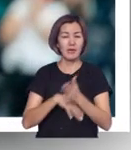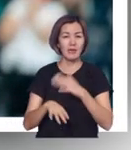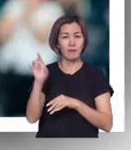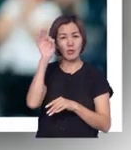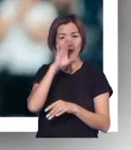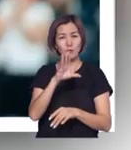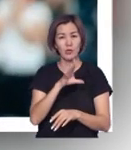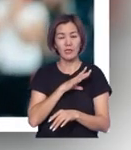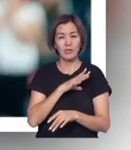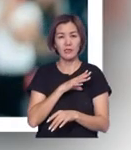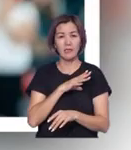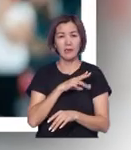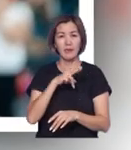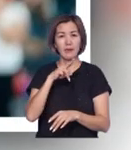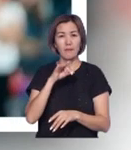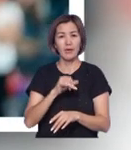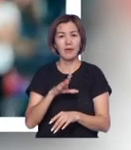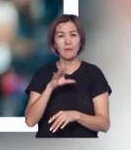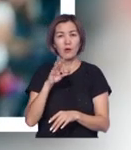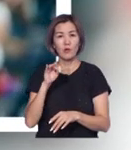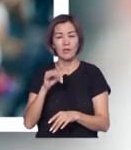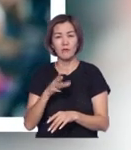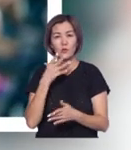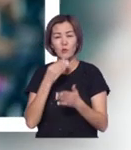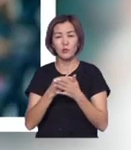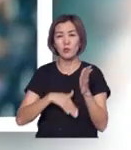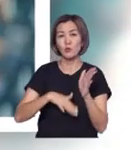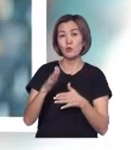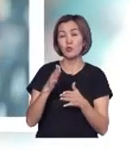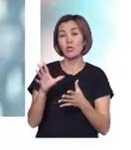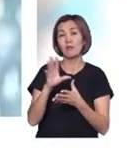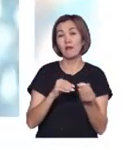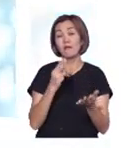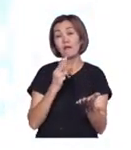чемпионы атанды. Ол пара пауэрлифтинг спортында өзінің үздік екендігін